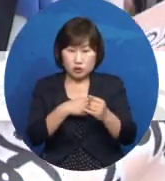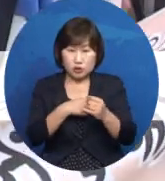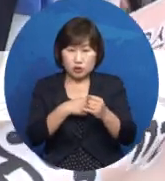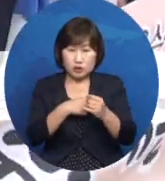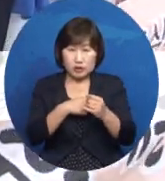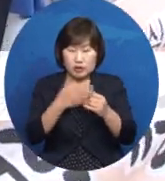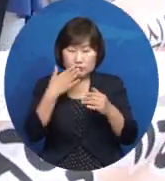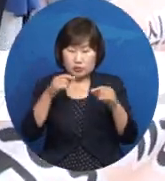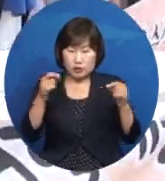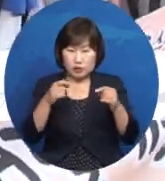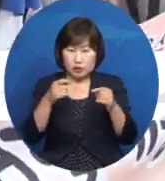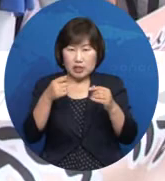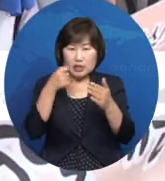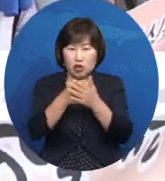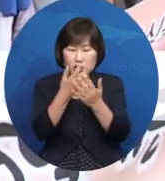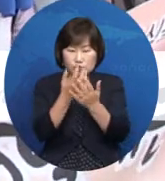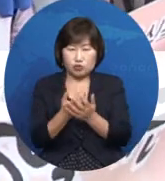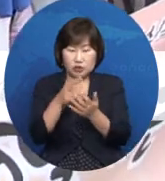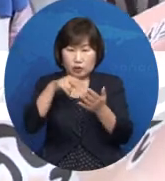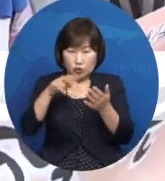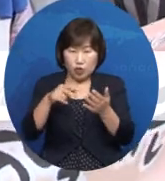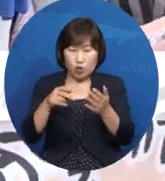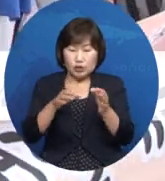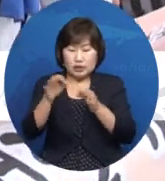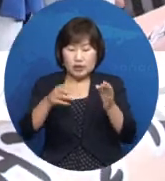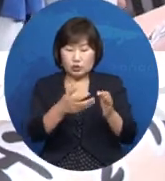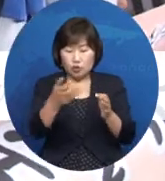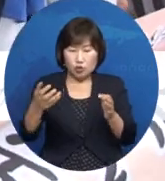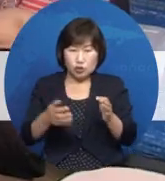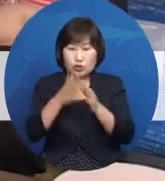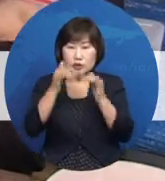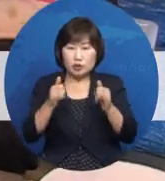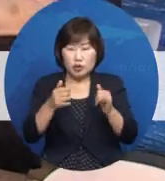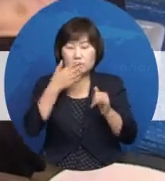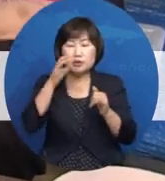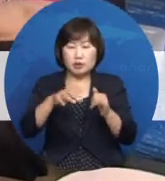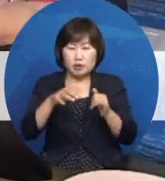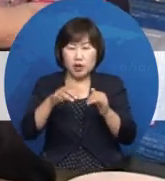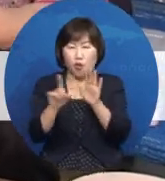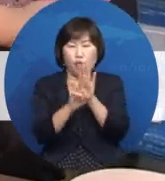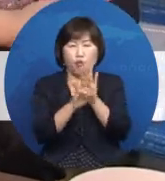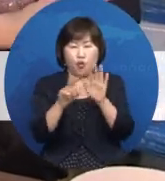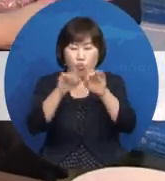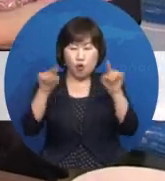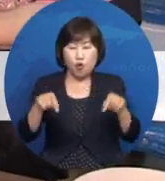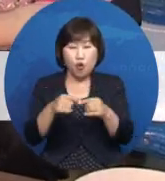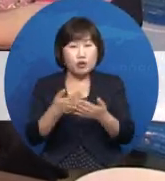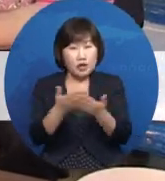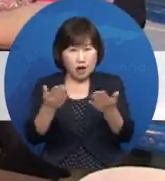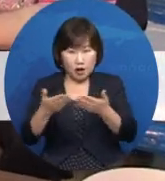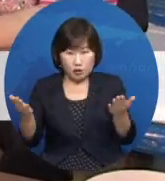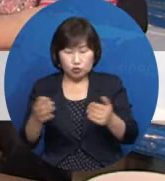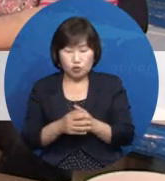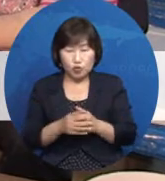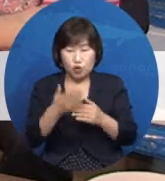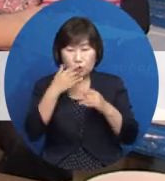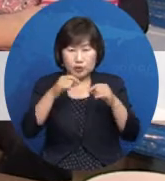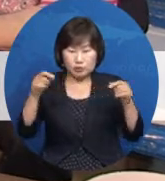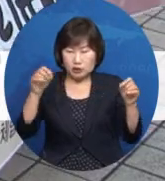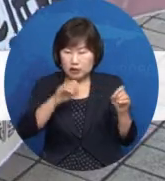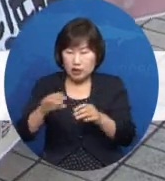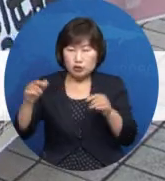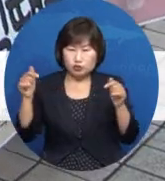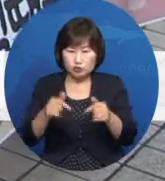쓰레기 줄이기 결의문을 낭독한 후 시장을 돌며 시민들과 음식점 등에 홍보 전단지를 나눠주고 음식물 쓰레기